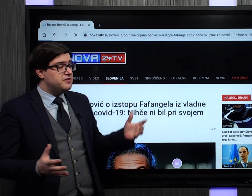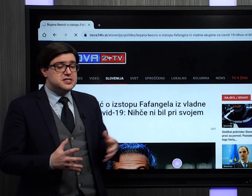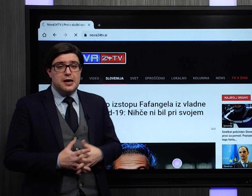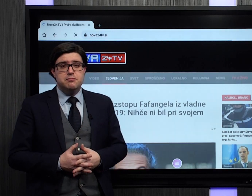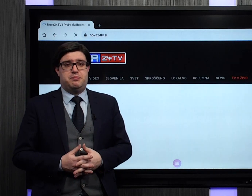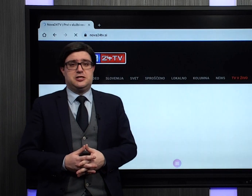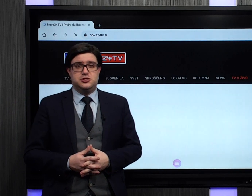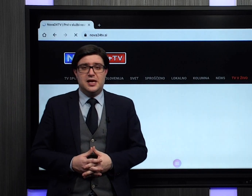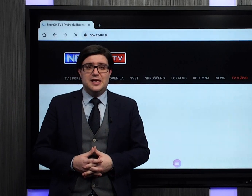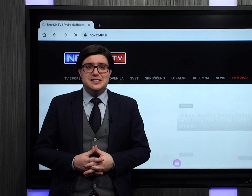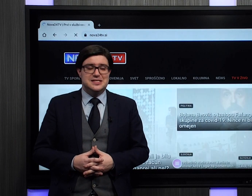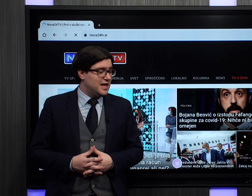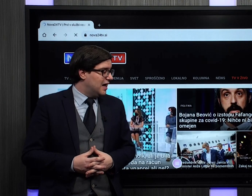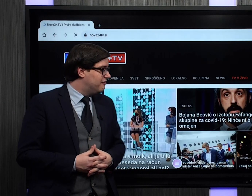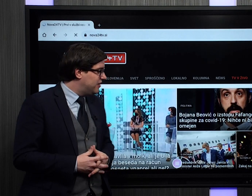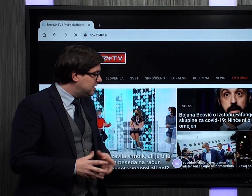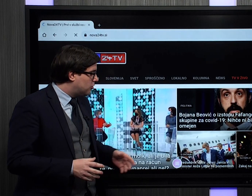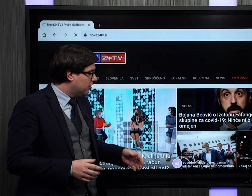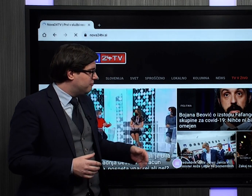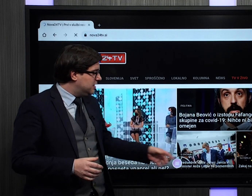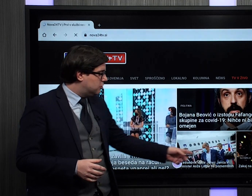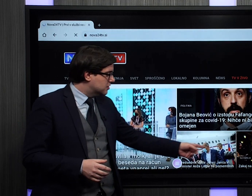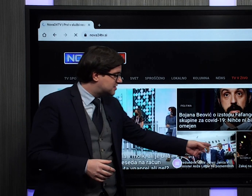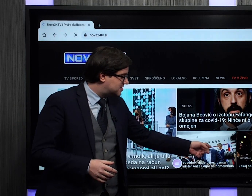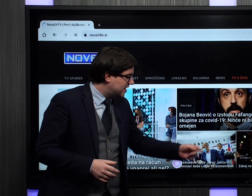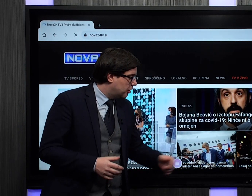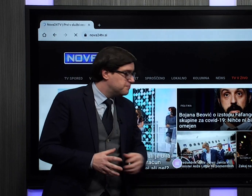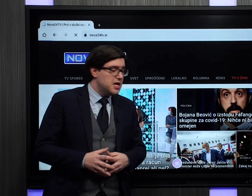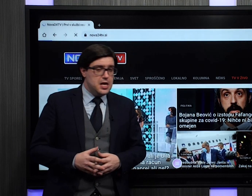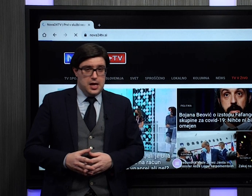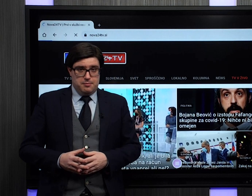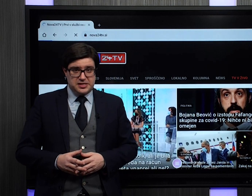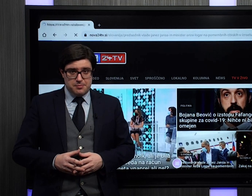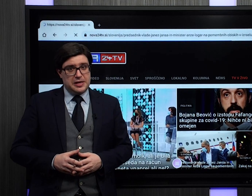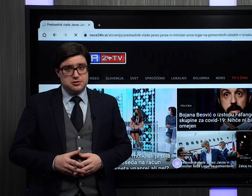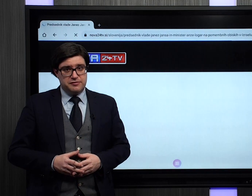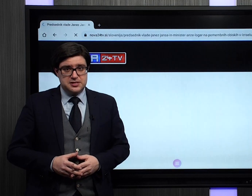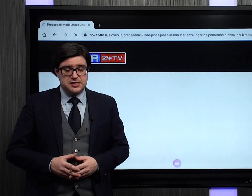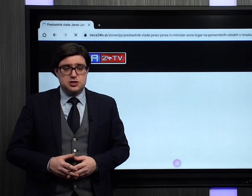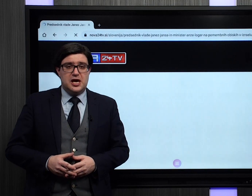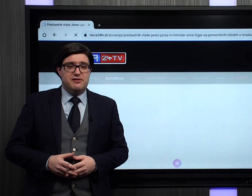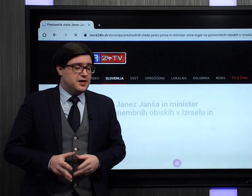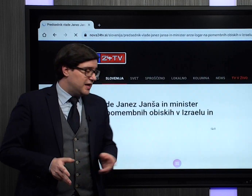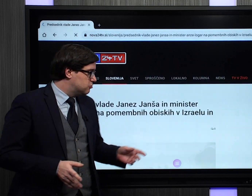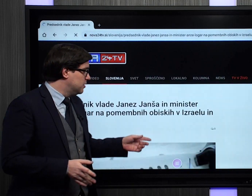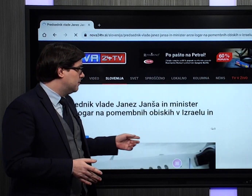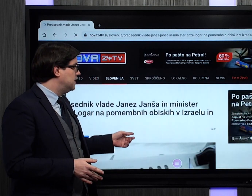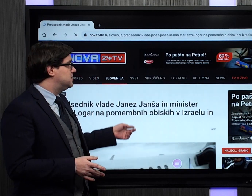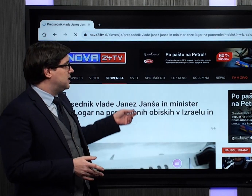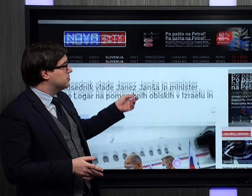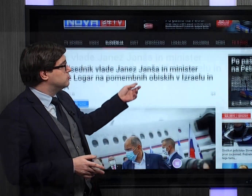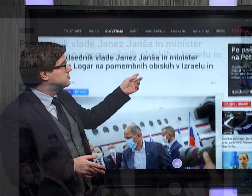Levica pač dela iz tega veliko, veliko sceno. Medtem pa slovenska država na